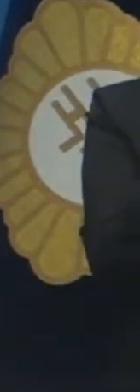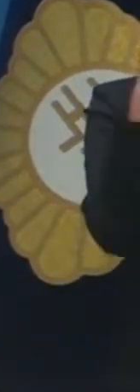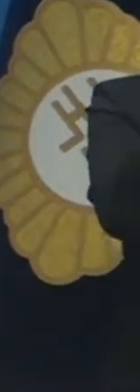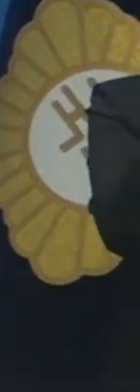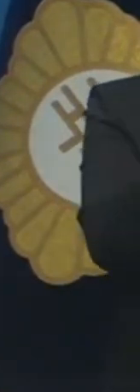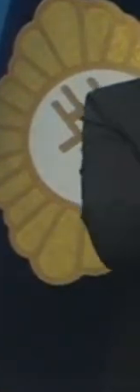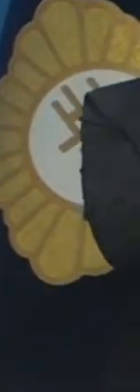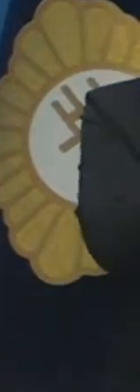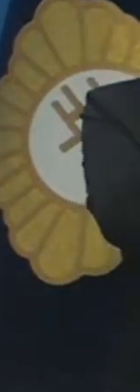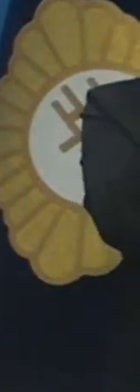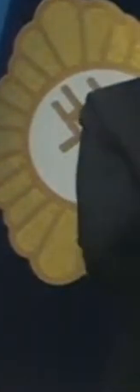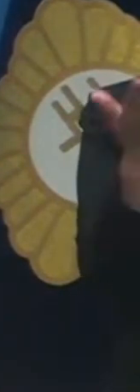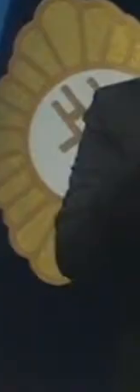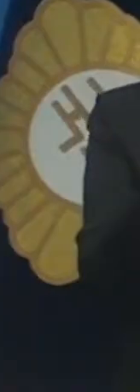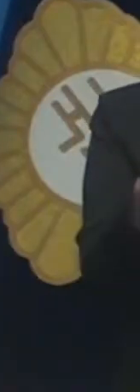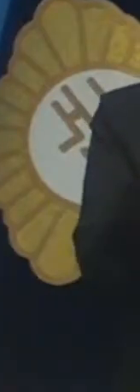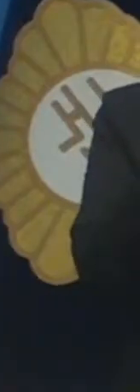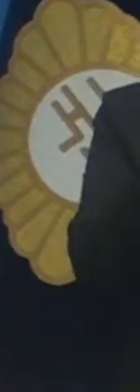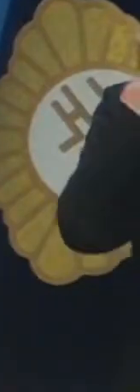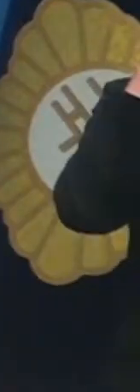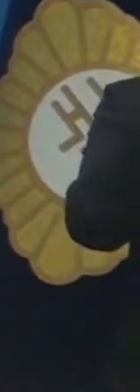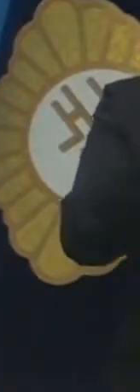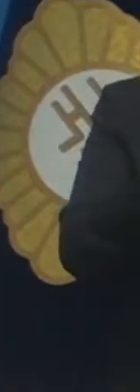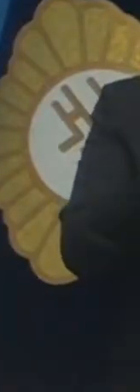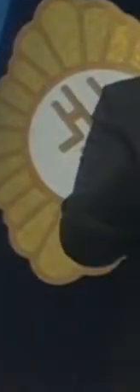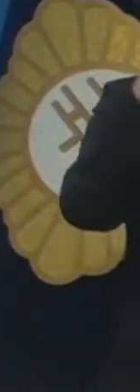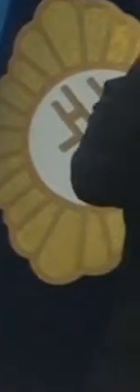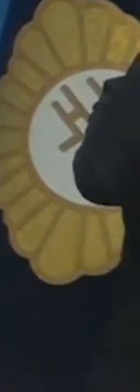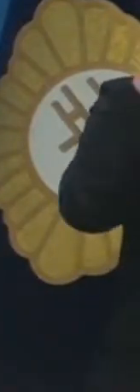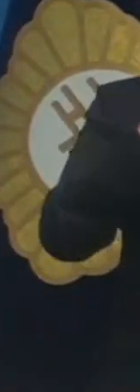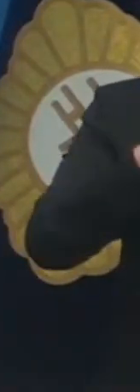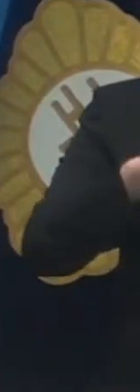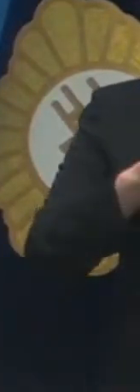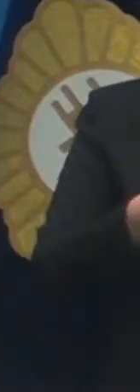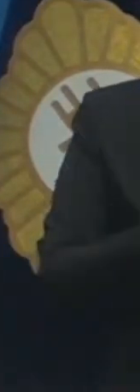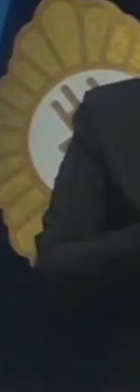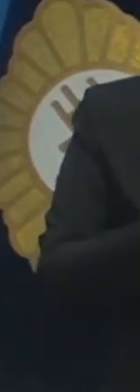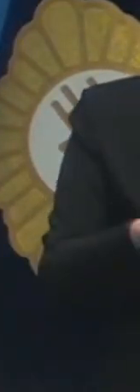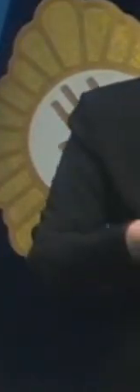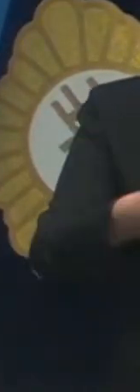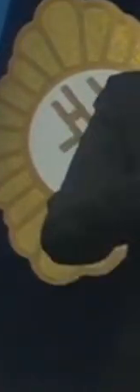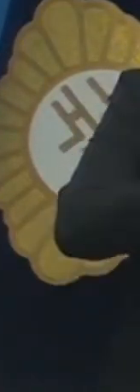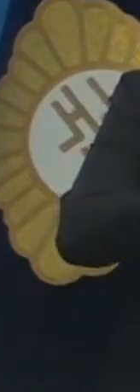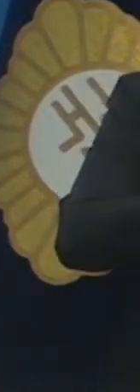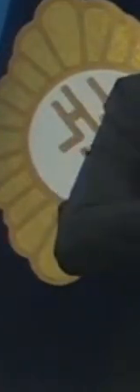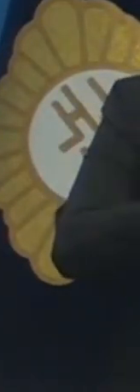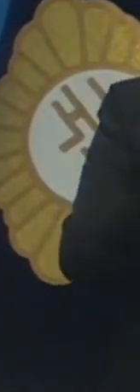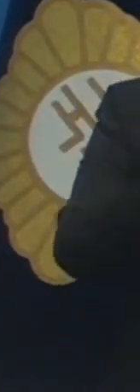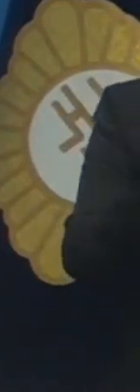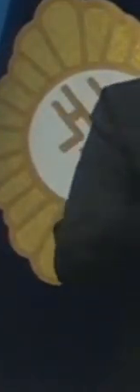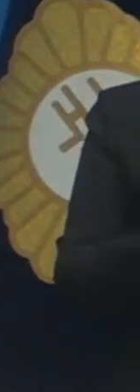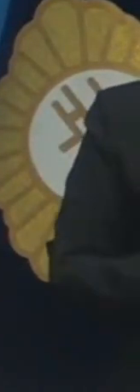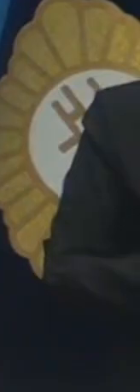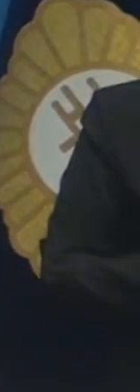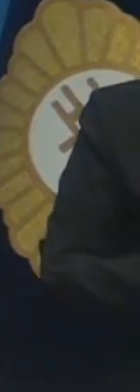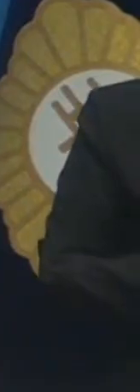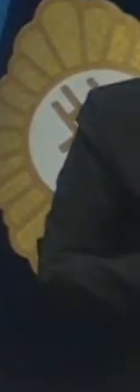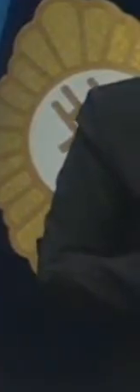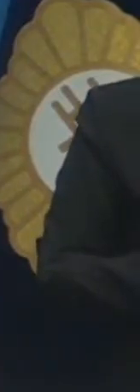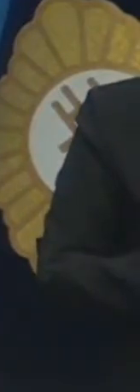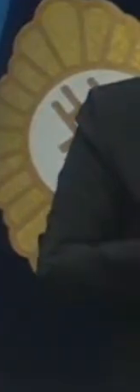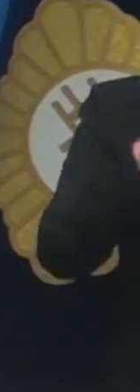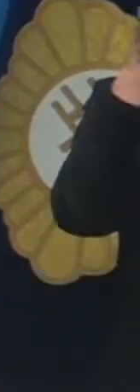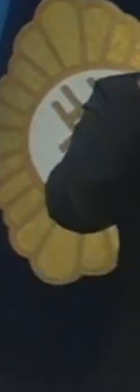권한이 있음에도 연구 윤리 위반에 대해 적극 대응하지 않는 채